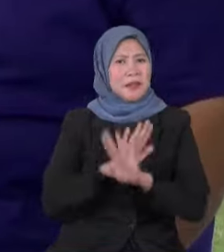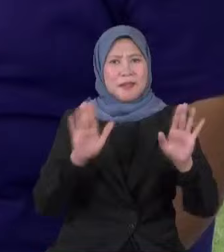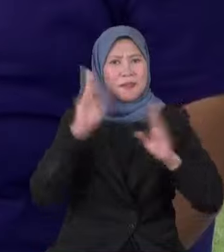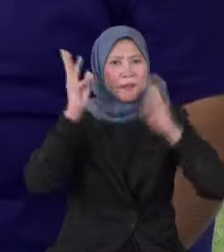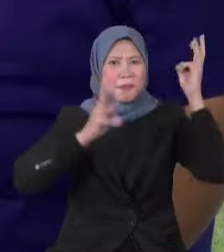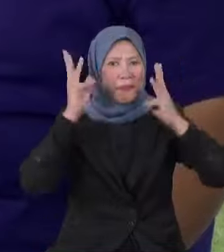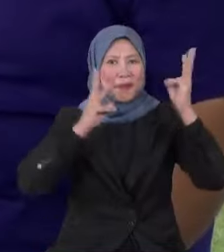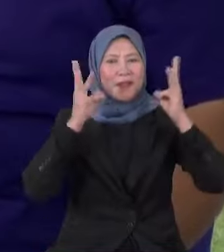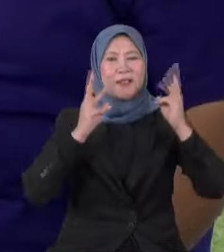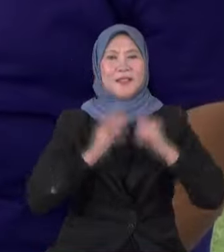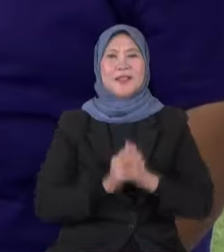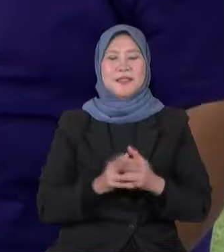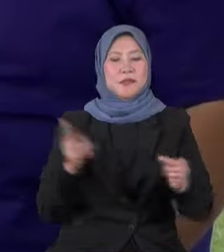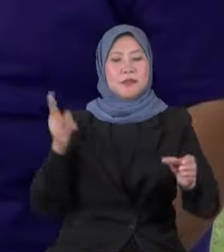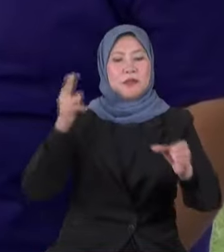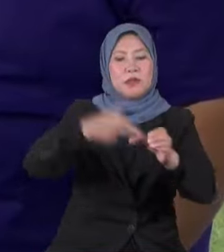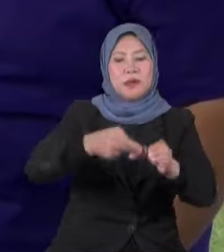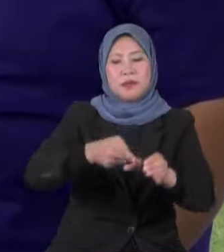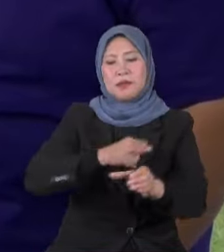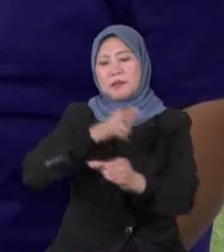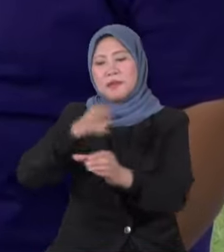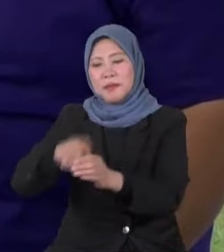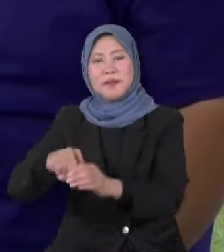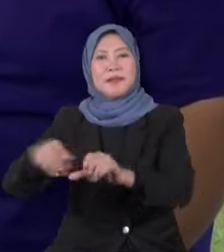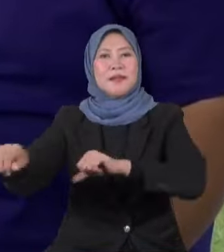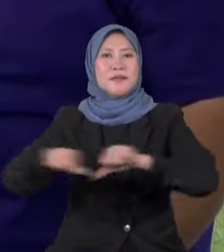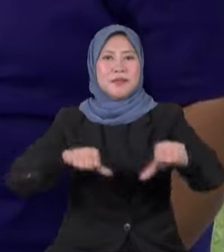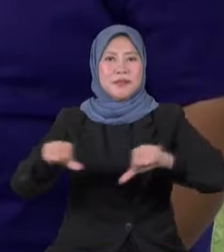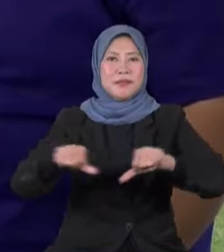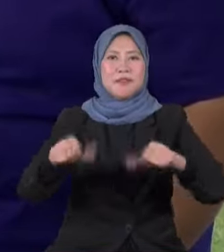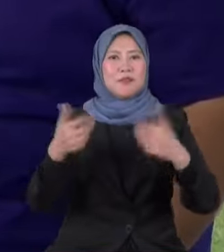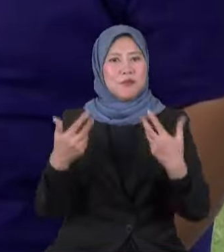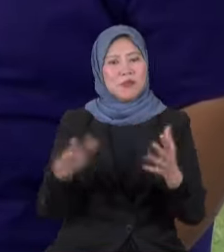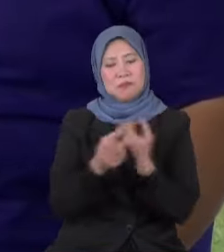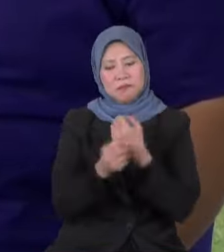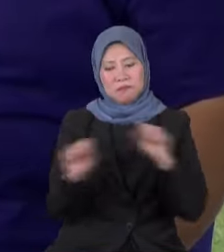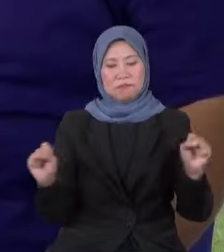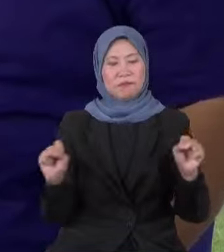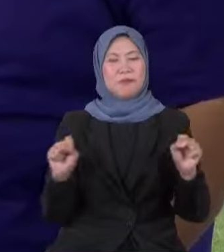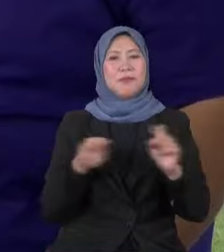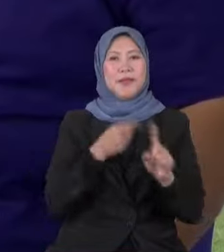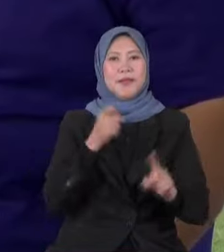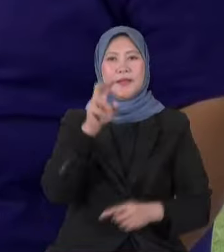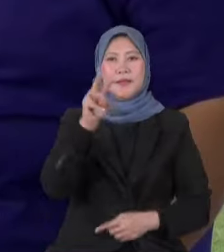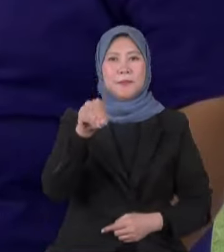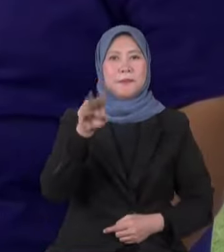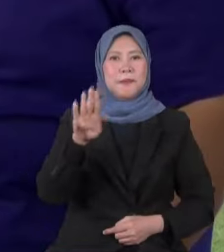risau. Ya, sertai saja aktiviti yang telah pun dilaksanakan ataupun dirangka oleh Majlis